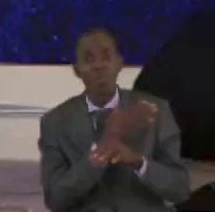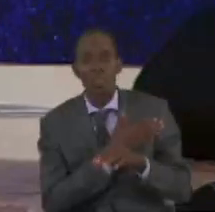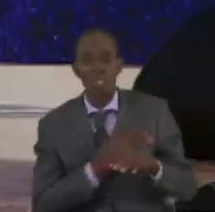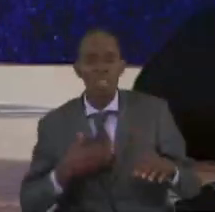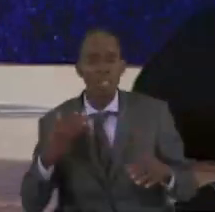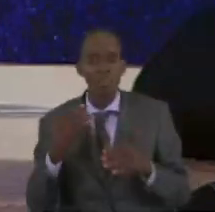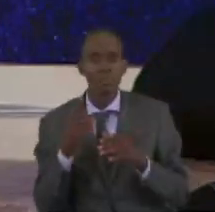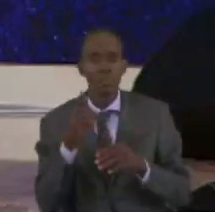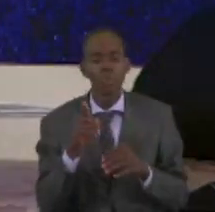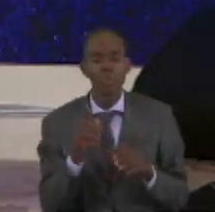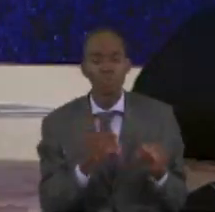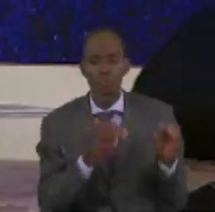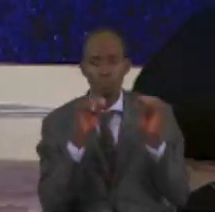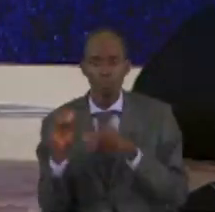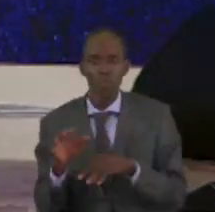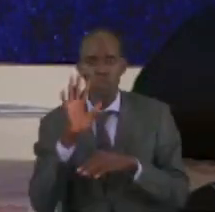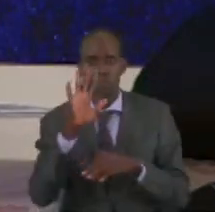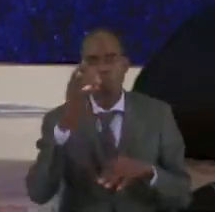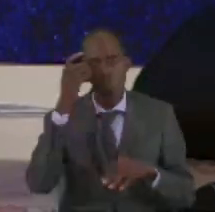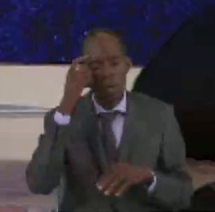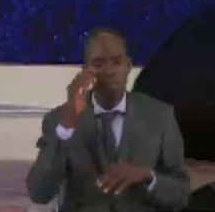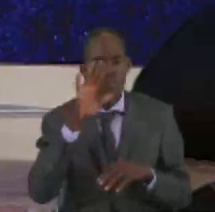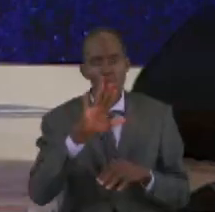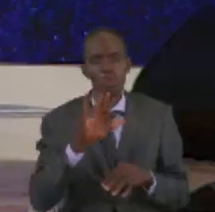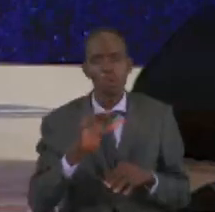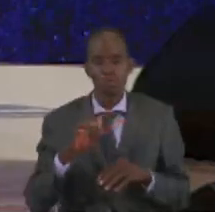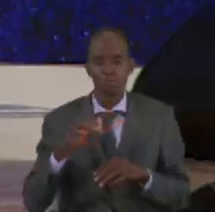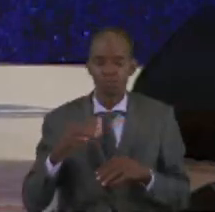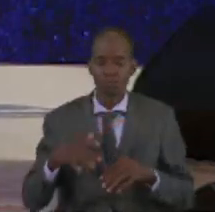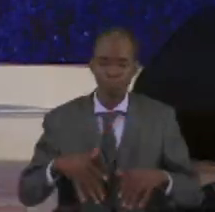violemment et de façon ténace. Mais